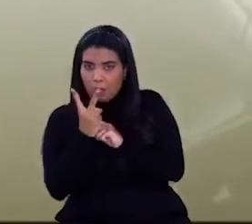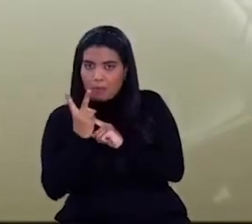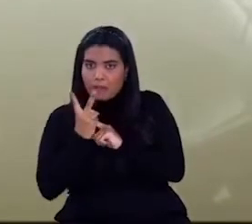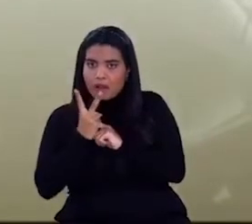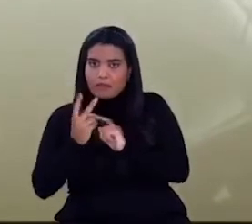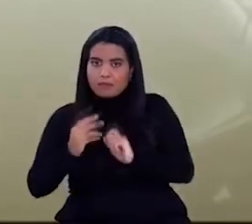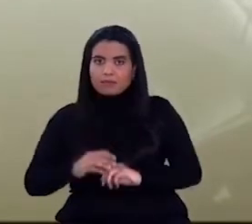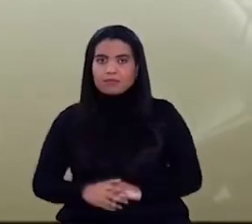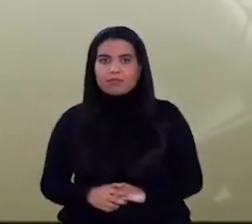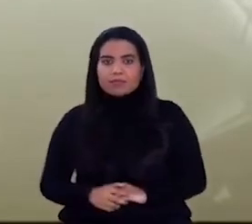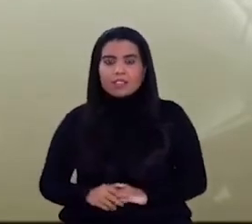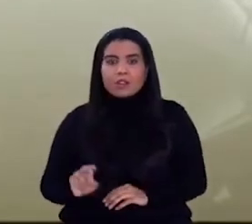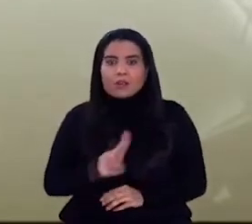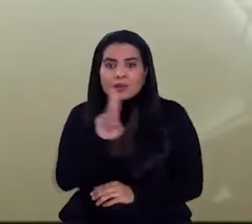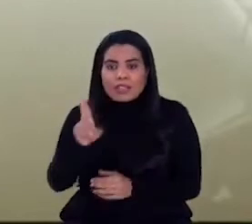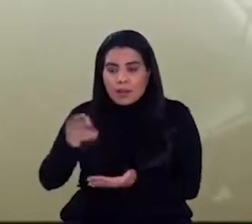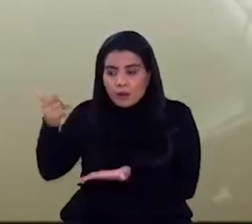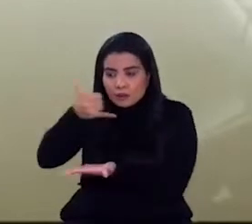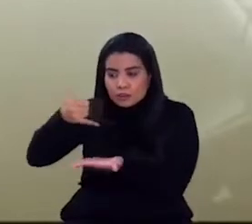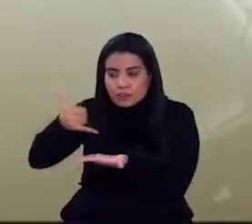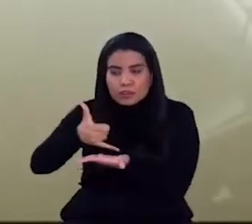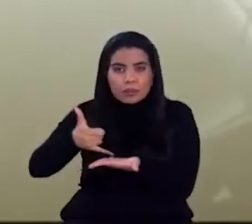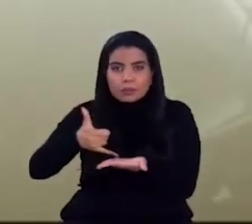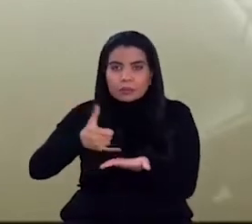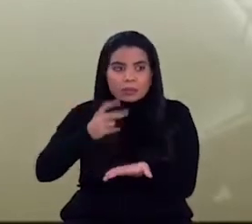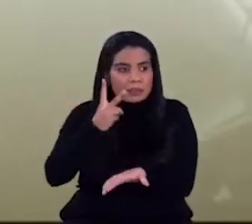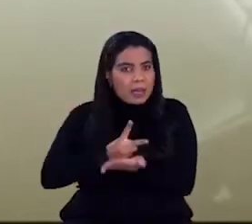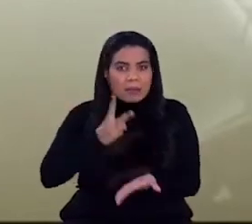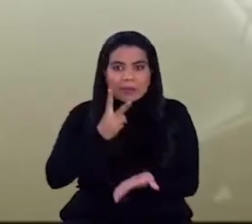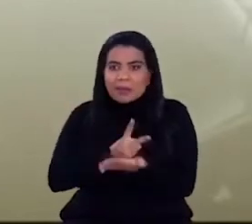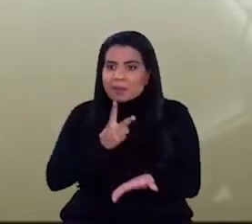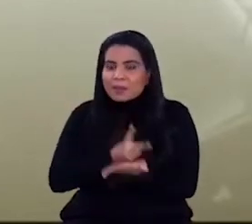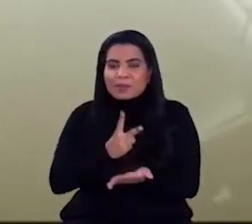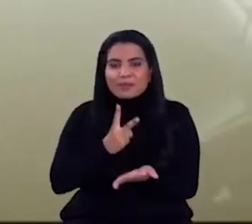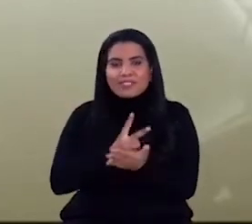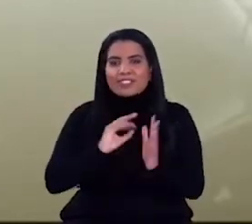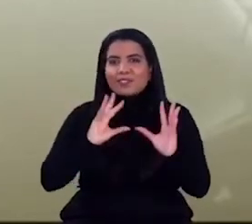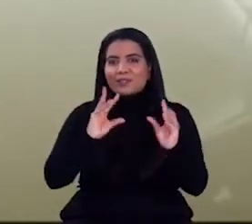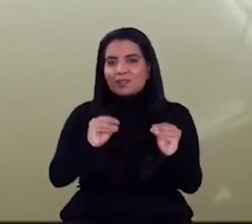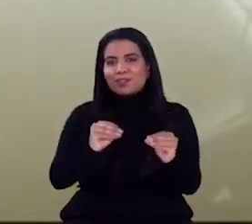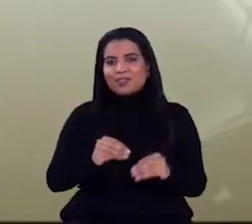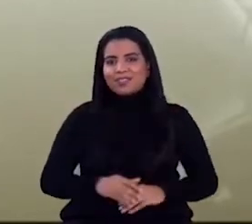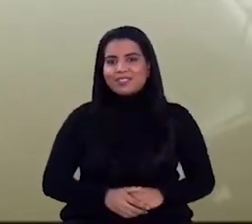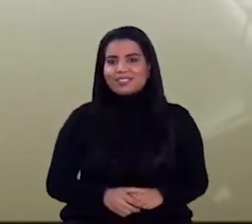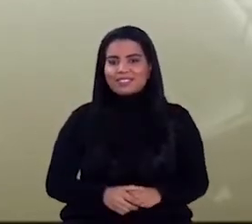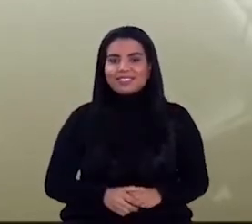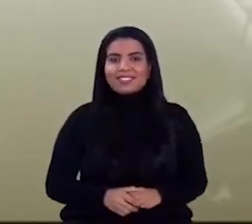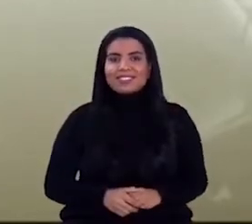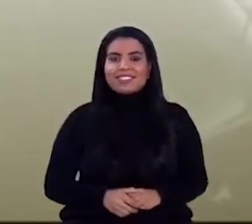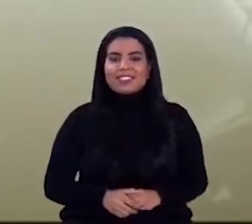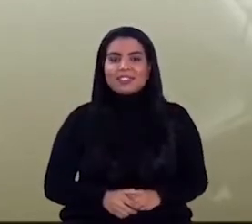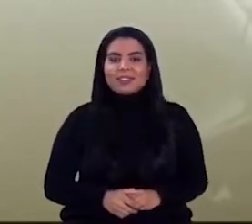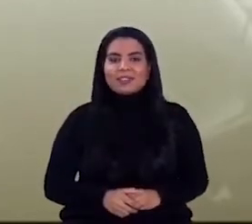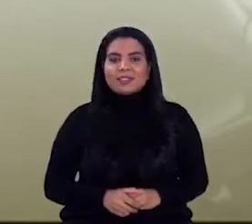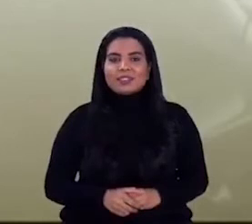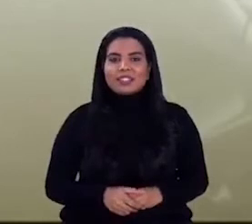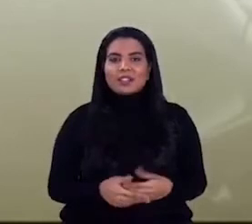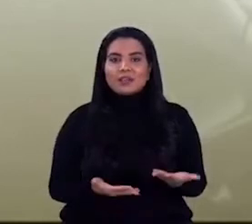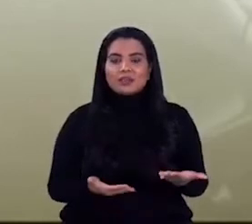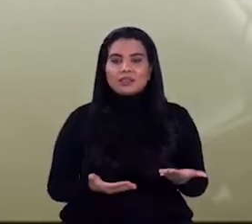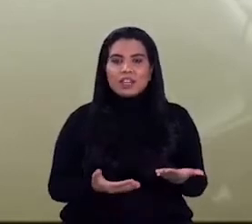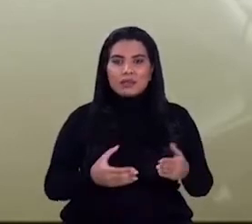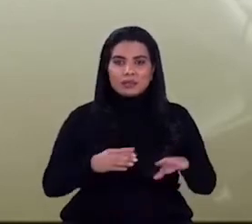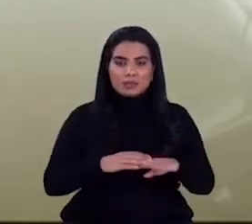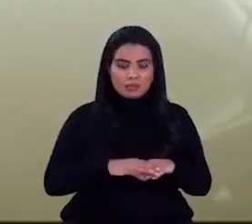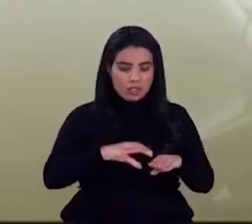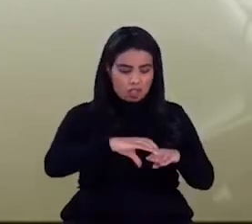j'utilise l huile sain pour tout usage pour faire dos j'enlevais mes souliers lorsque je devais nettoyer